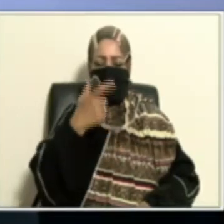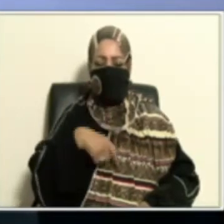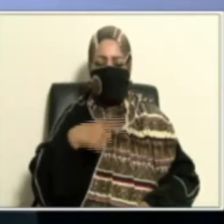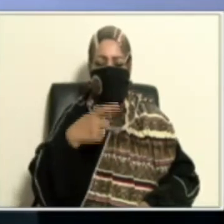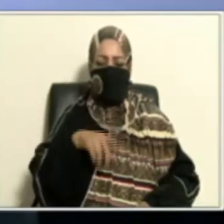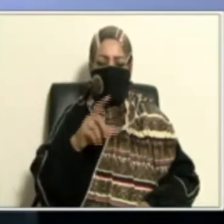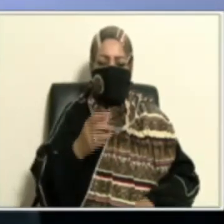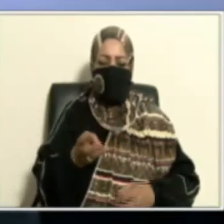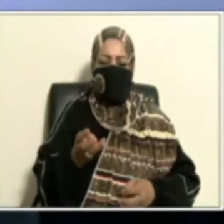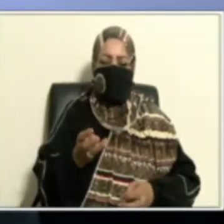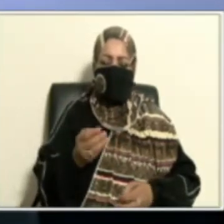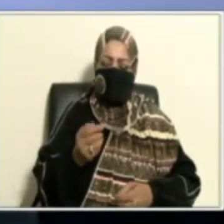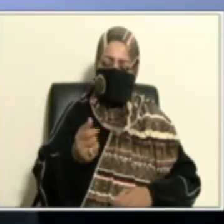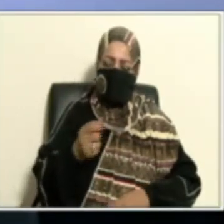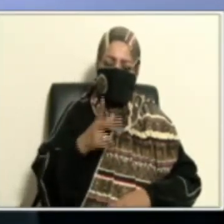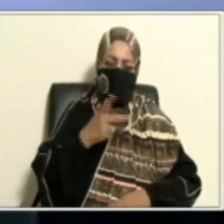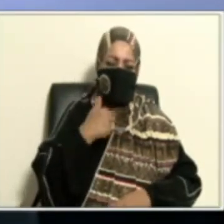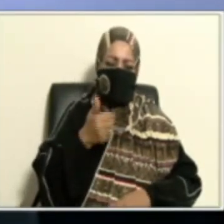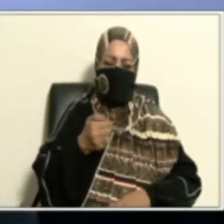66 أفضل وأكثر أجرا،